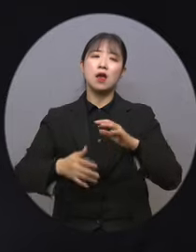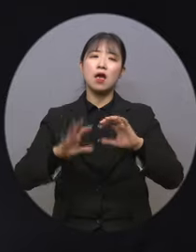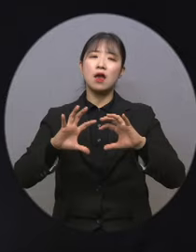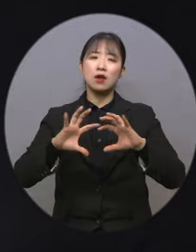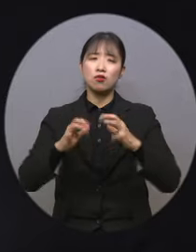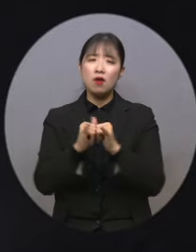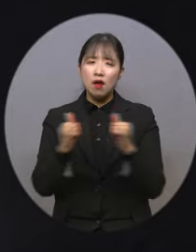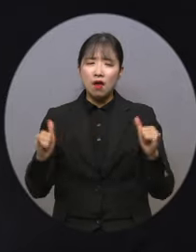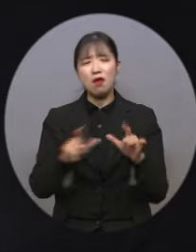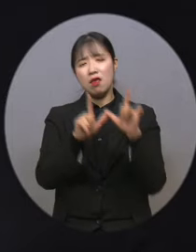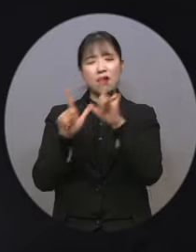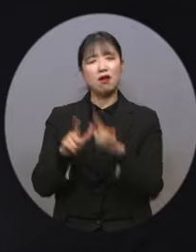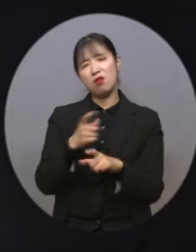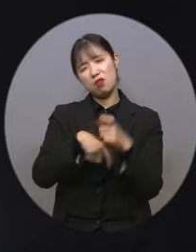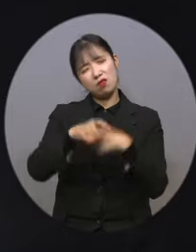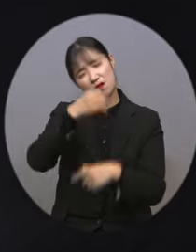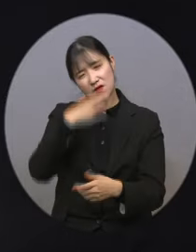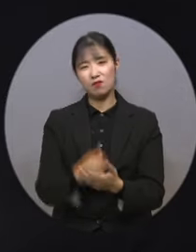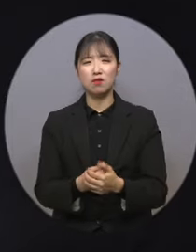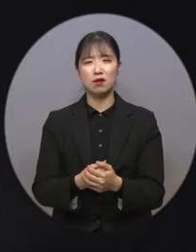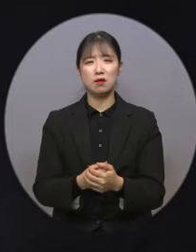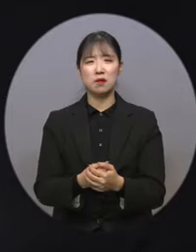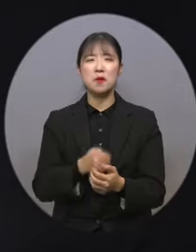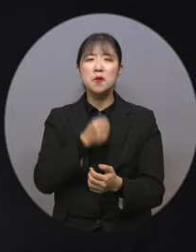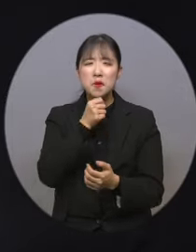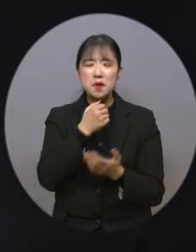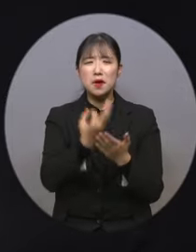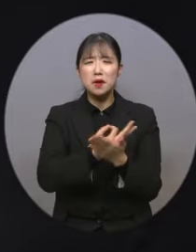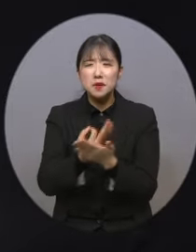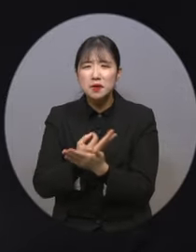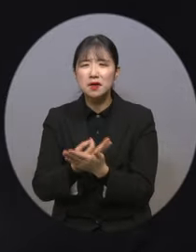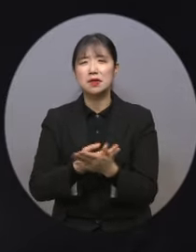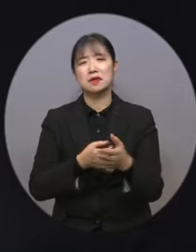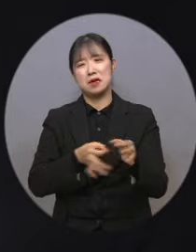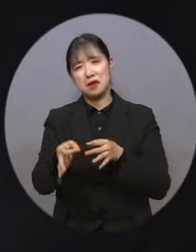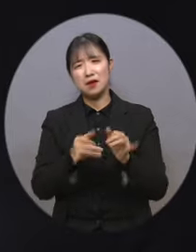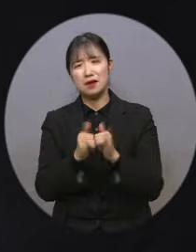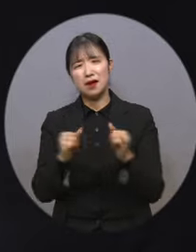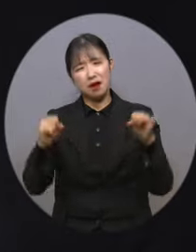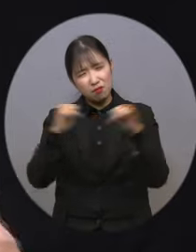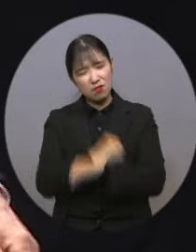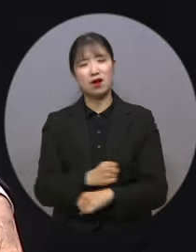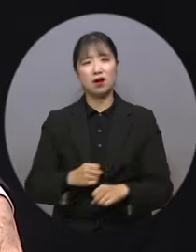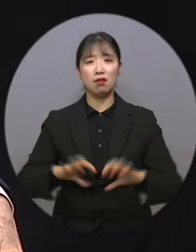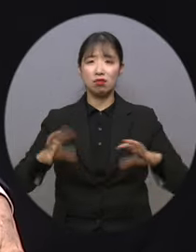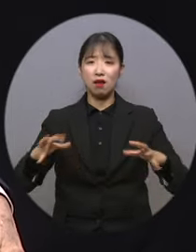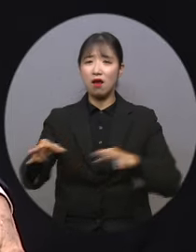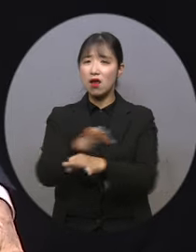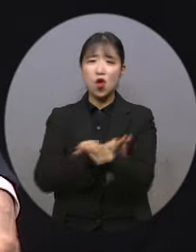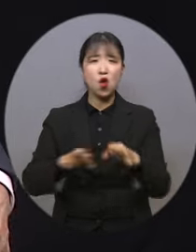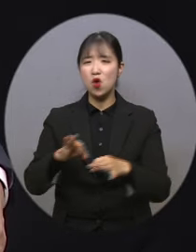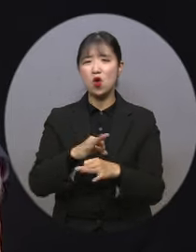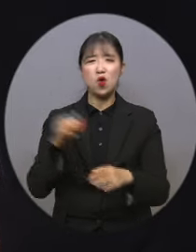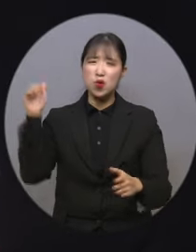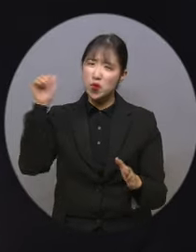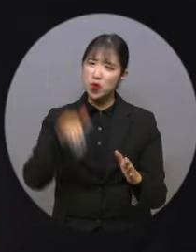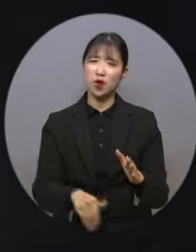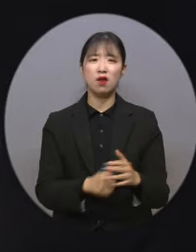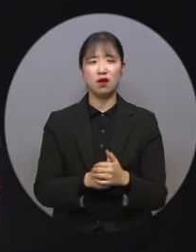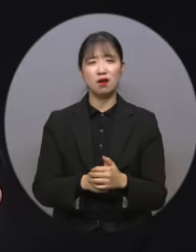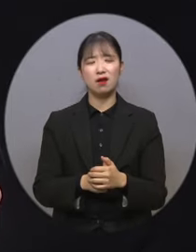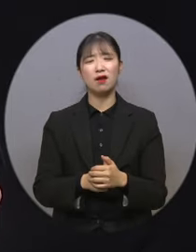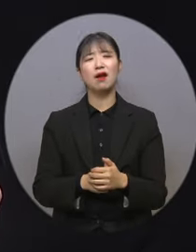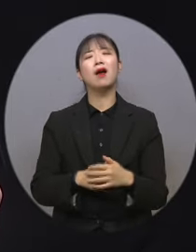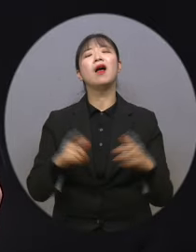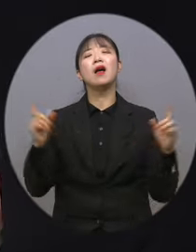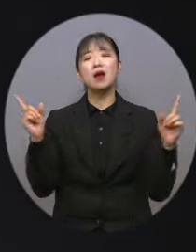어려워져 영세상인 들 소 상 호 있는 망해요 금나라 경제가 도탄에 빠져 그럴까요 그냥 허경영을